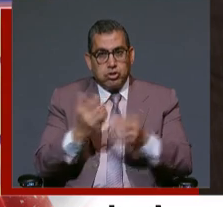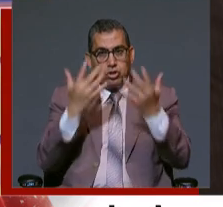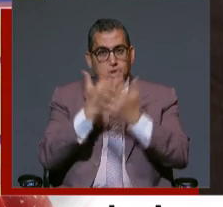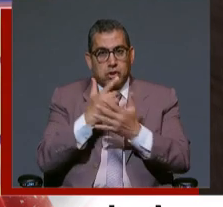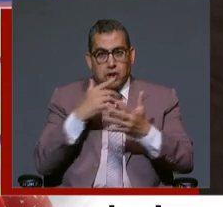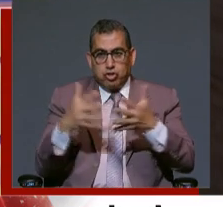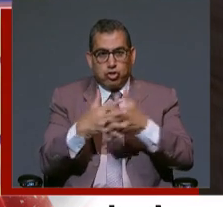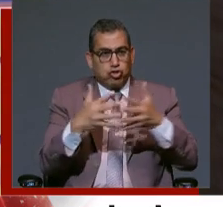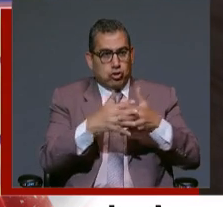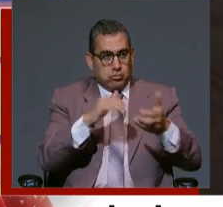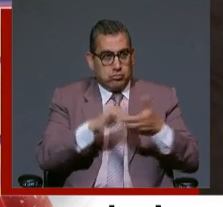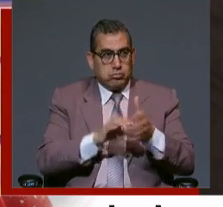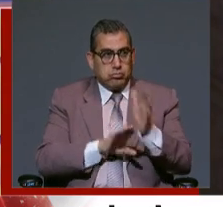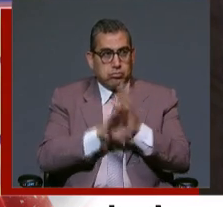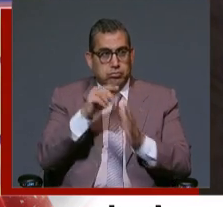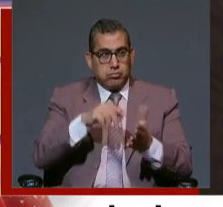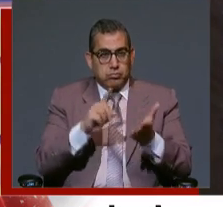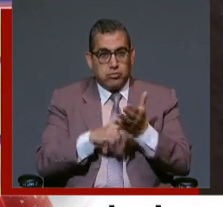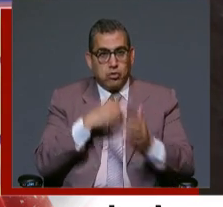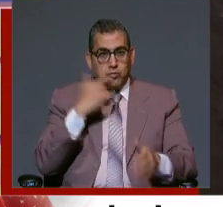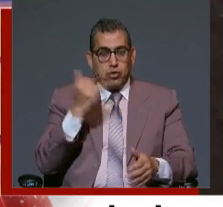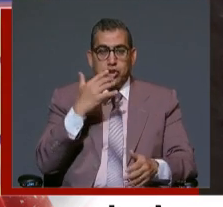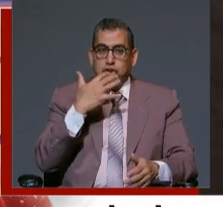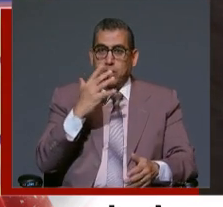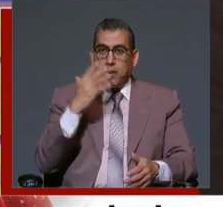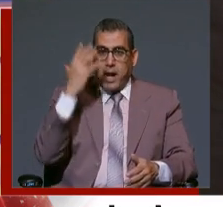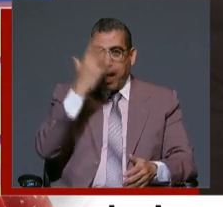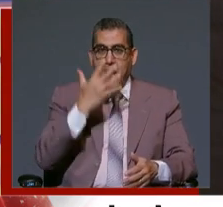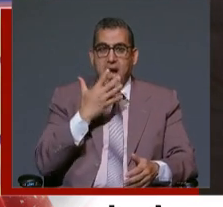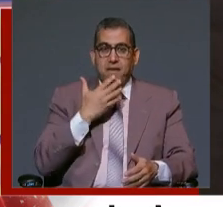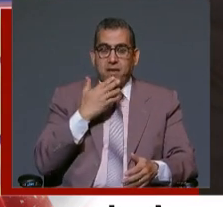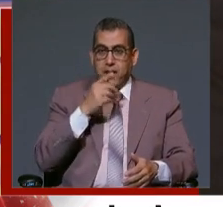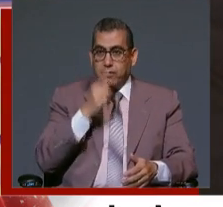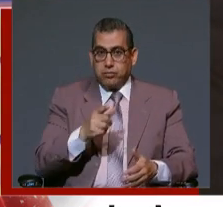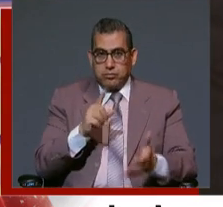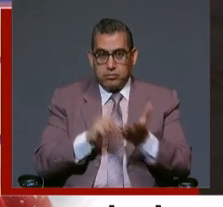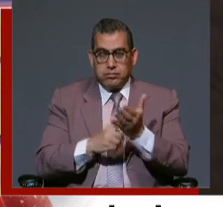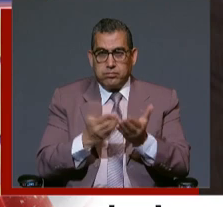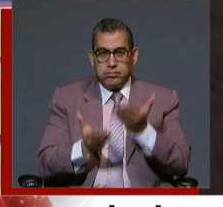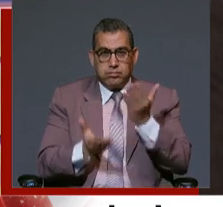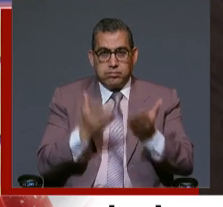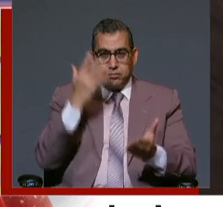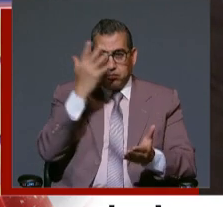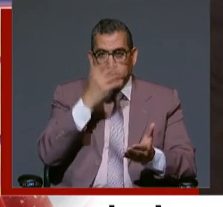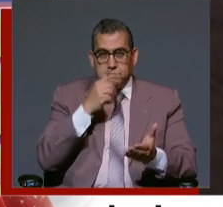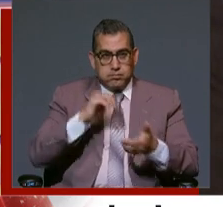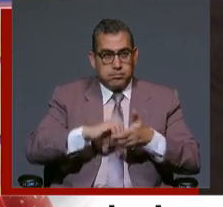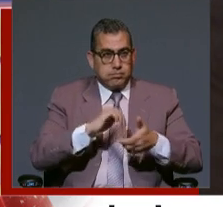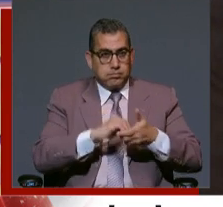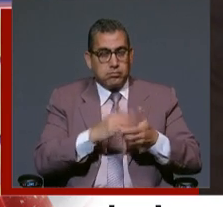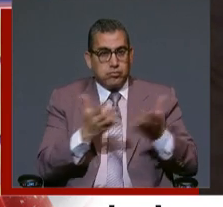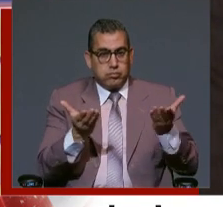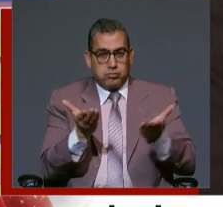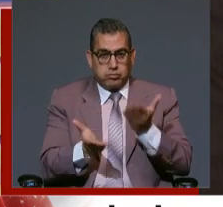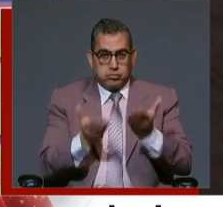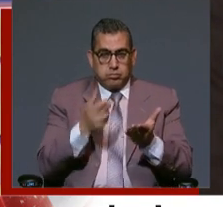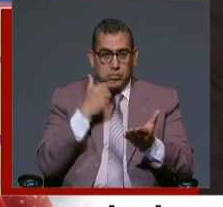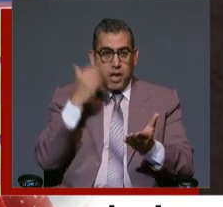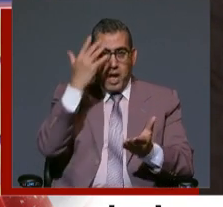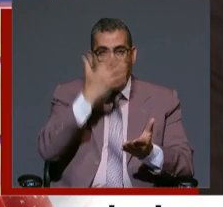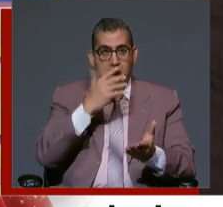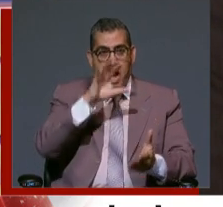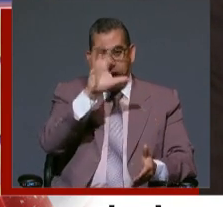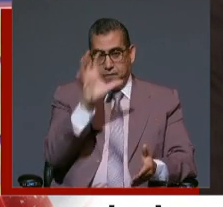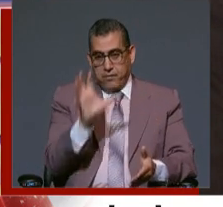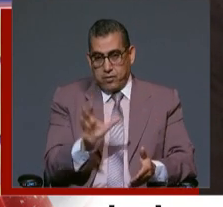تكون يعني موجودة ما بين الشباب الأفريقي، وإزاي يكون في تواجد يعني بشكل كبير جدا. القارة الأفريقية ستظل